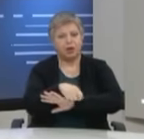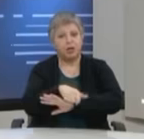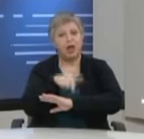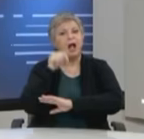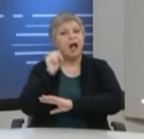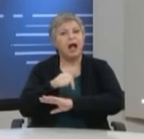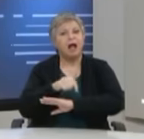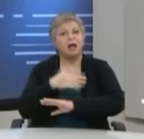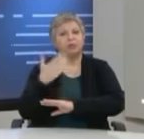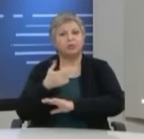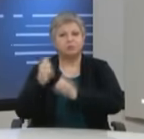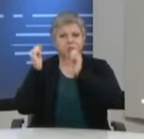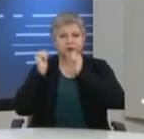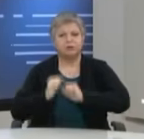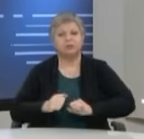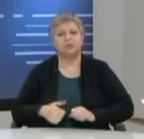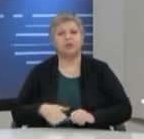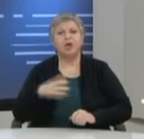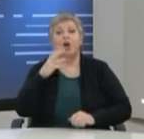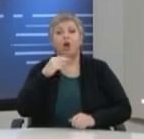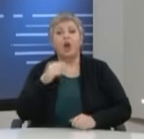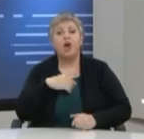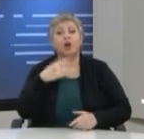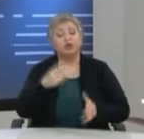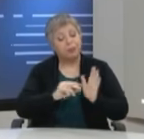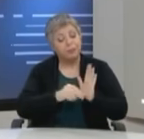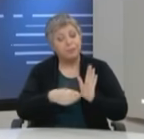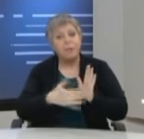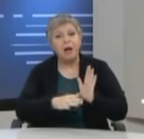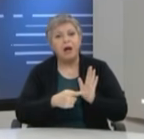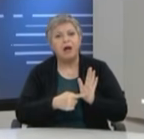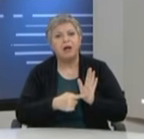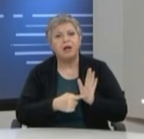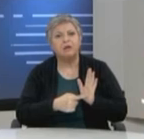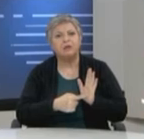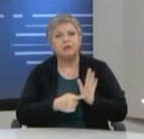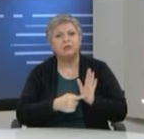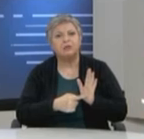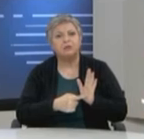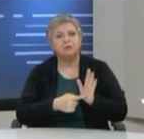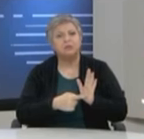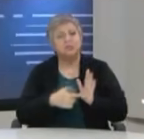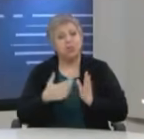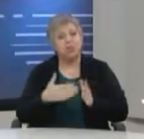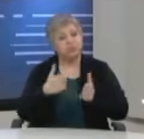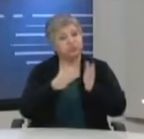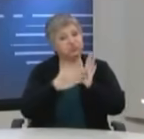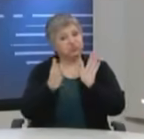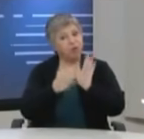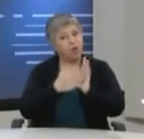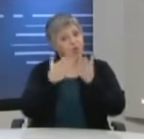χαίρεστε το έργα όμνες σας, κύριοι της συμπολίτευσης. Να το χαίρεστε.